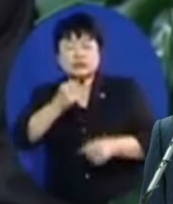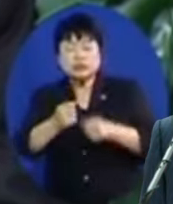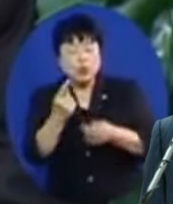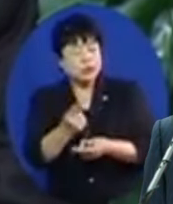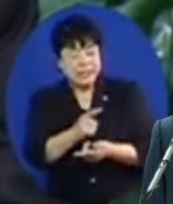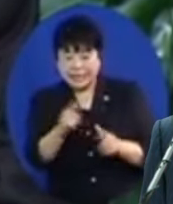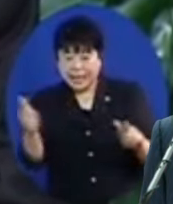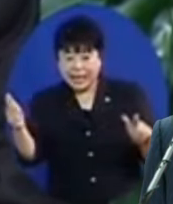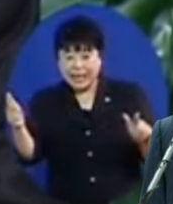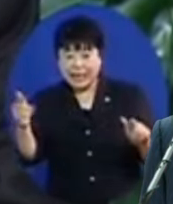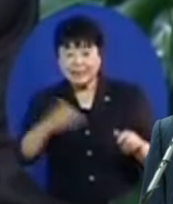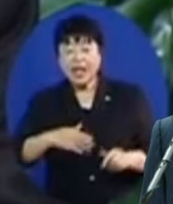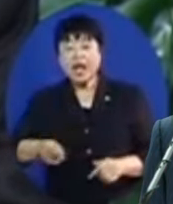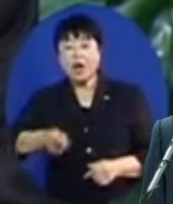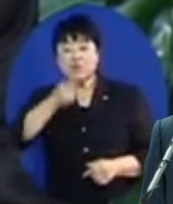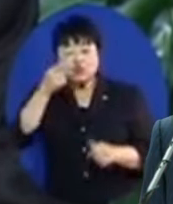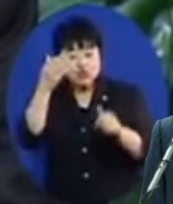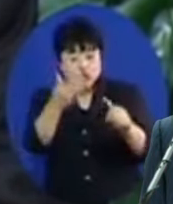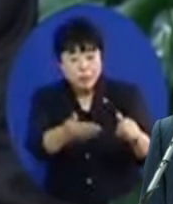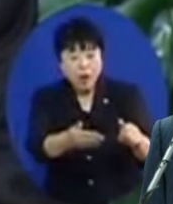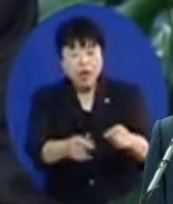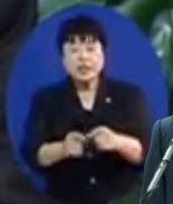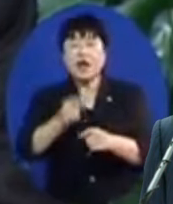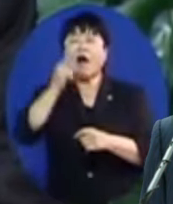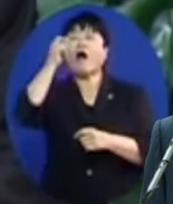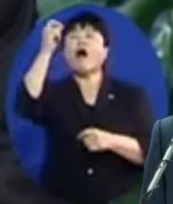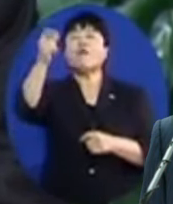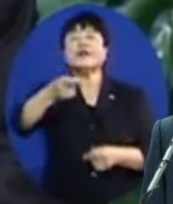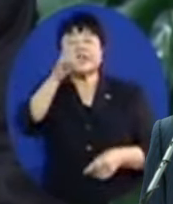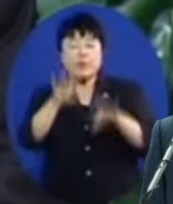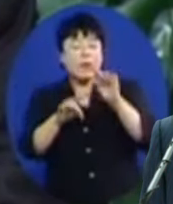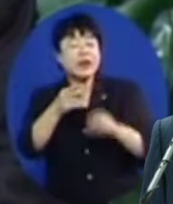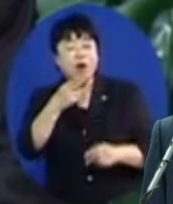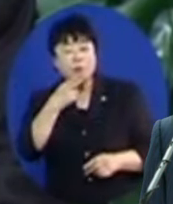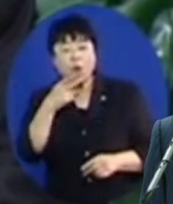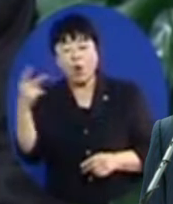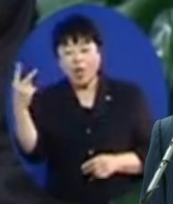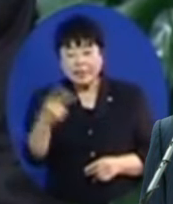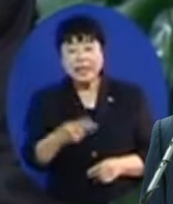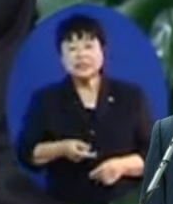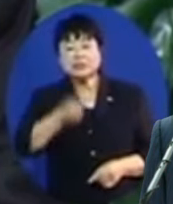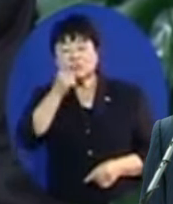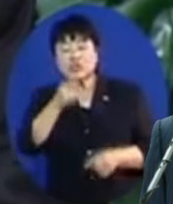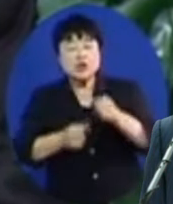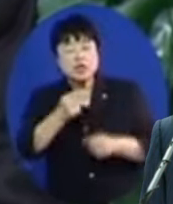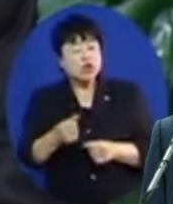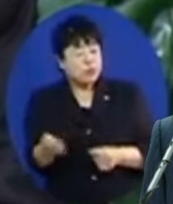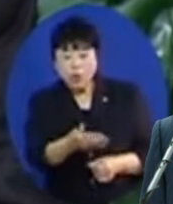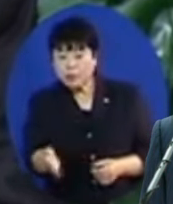온다. 내가 주는 물을 마시는 영원히 목마르지 않고 다시 물길로 올 필요 없다.